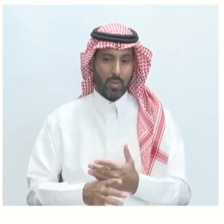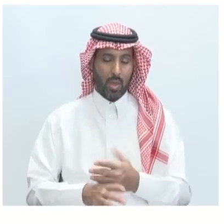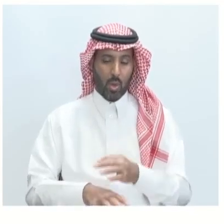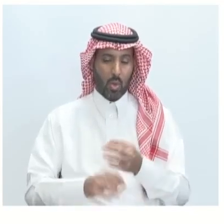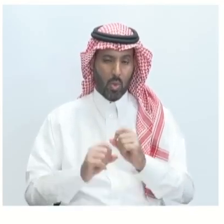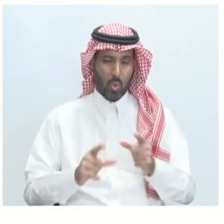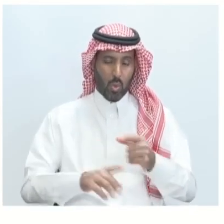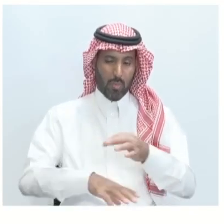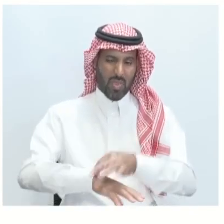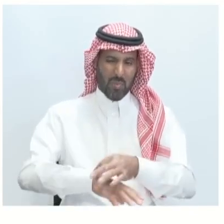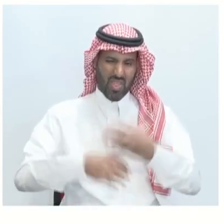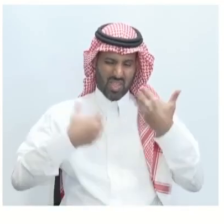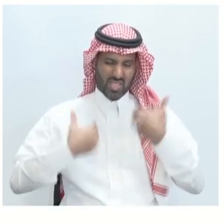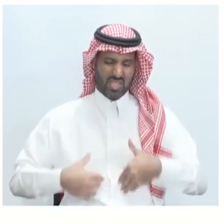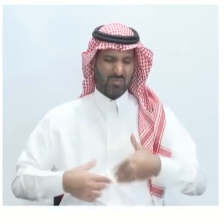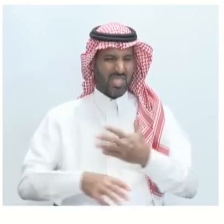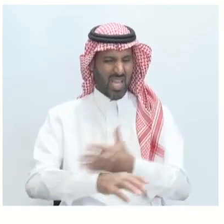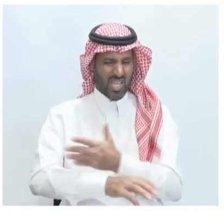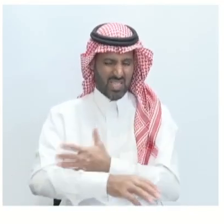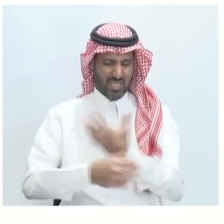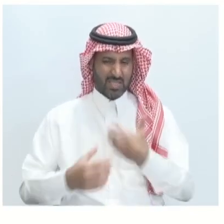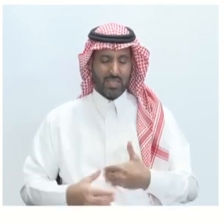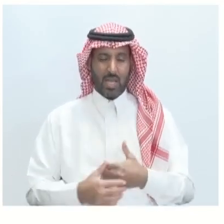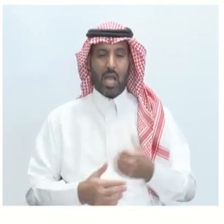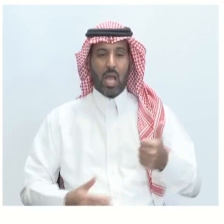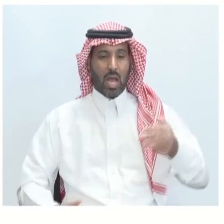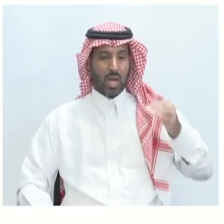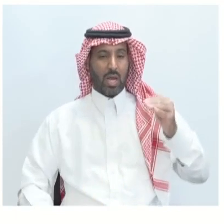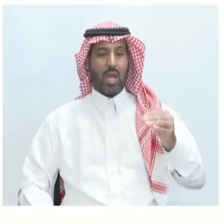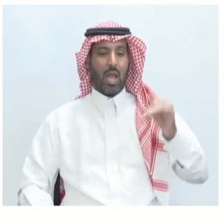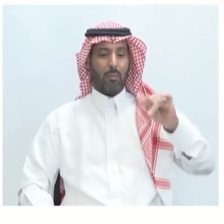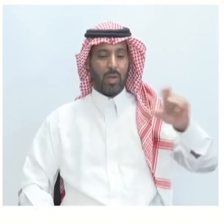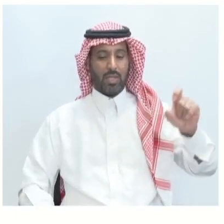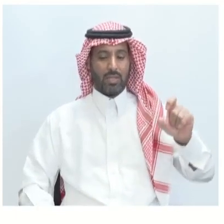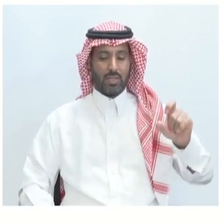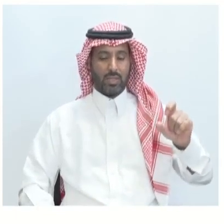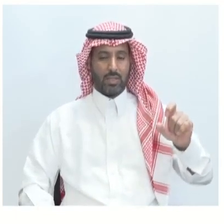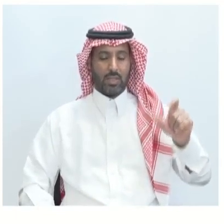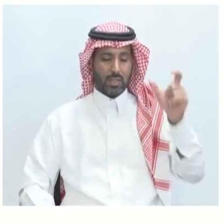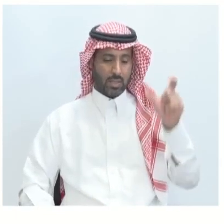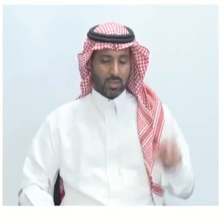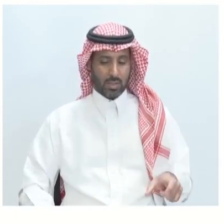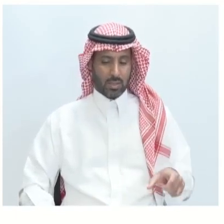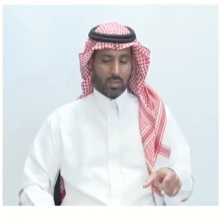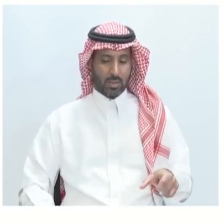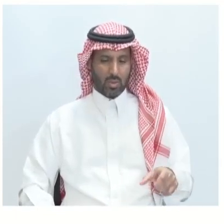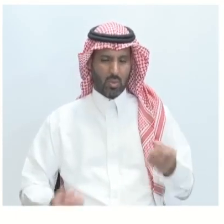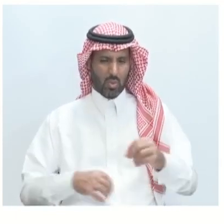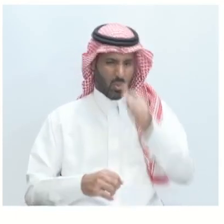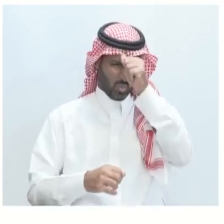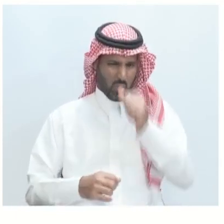الامراض الجسميه مثال احمد ابنائي وبنات الطلاب شديد